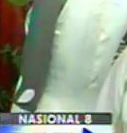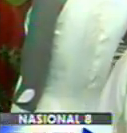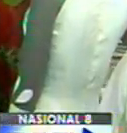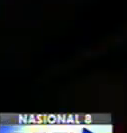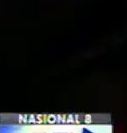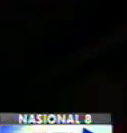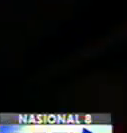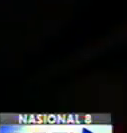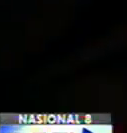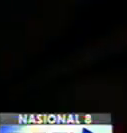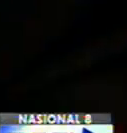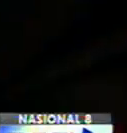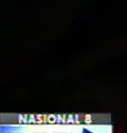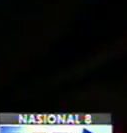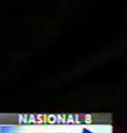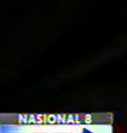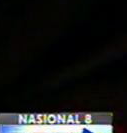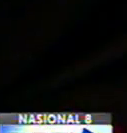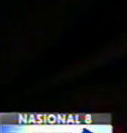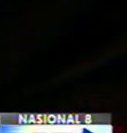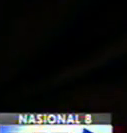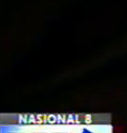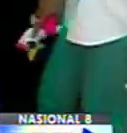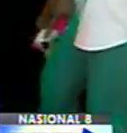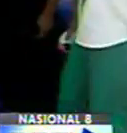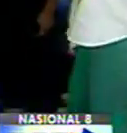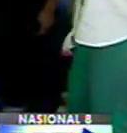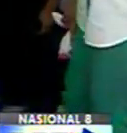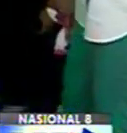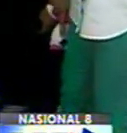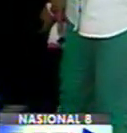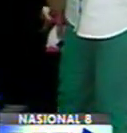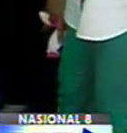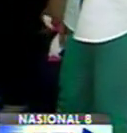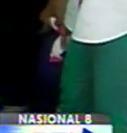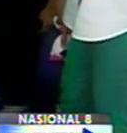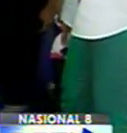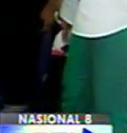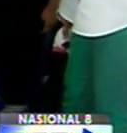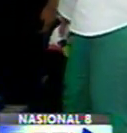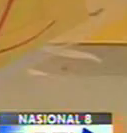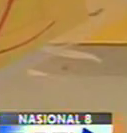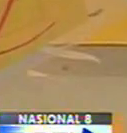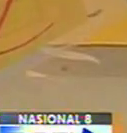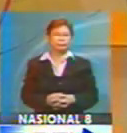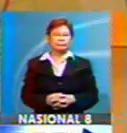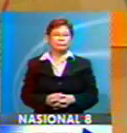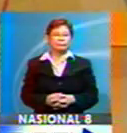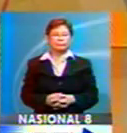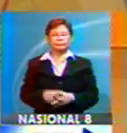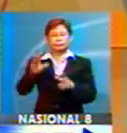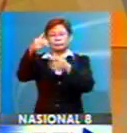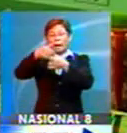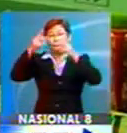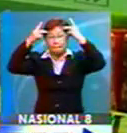tersebut. Selain Jabatan Kerajaan di Putrajaya, ia juga melibatkan hampir 500 buah sekolah rendah dan menengah termasuk di